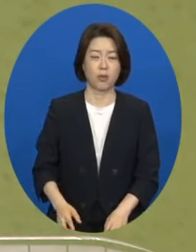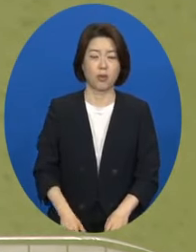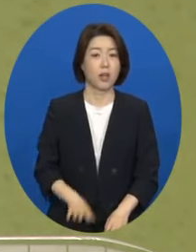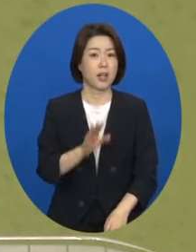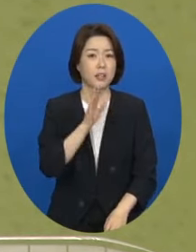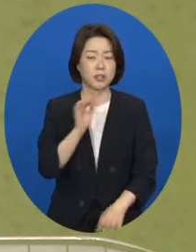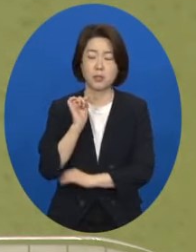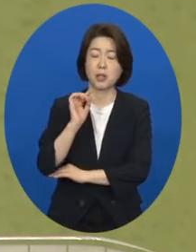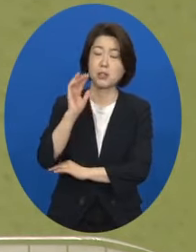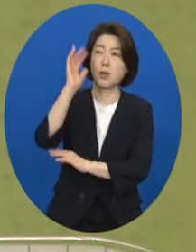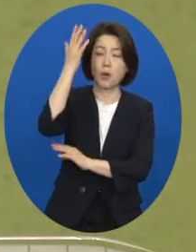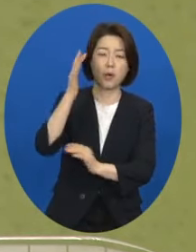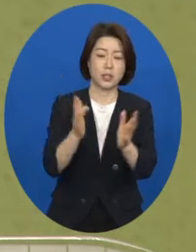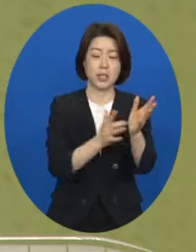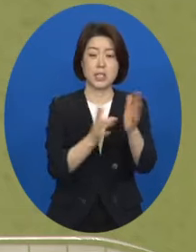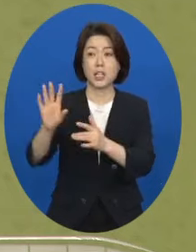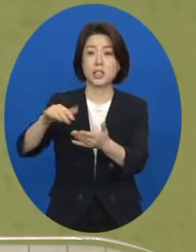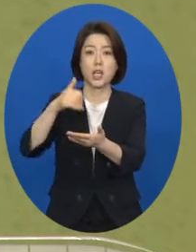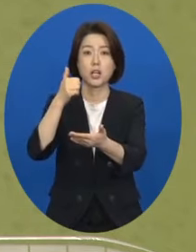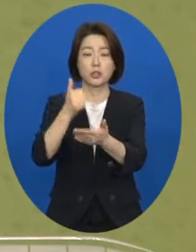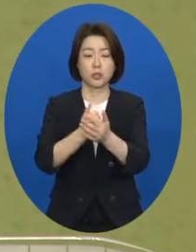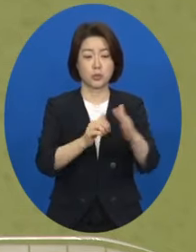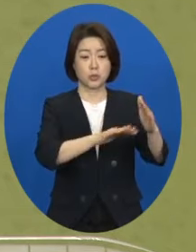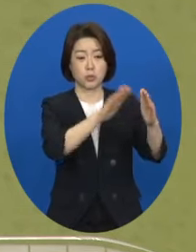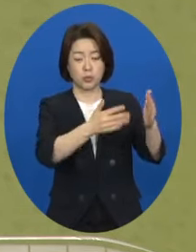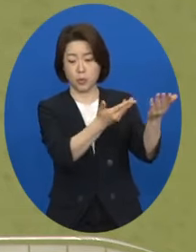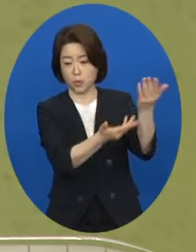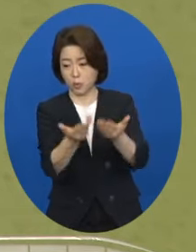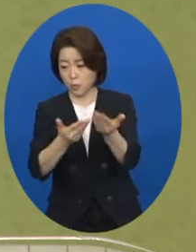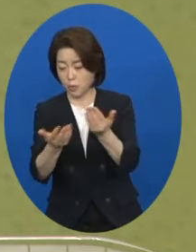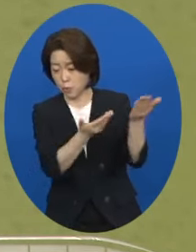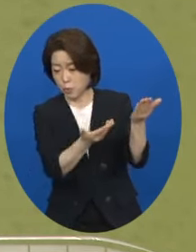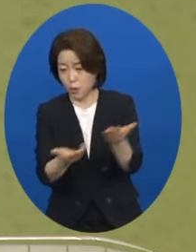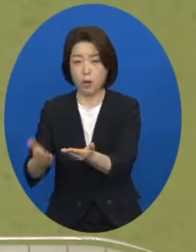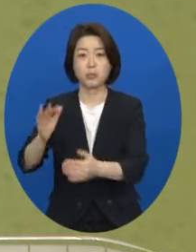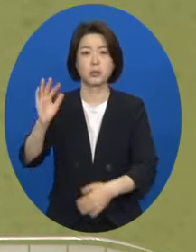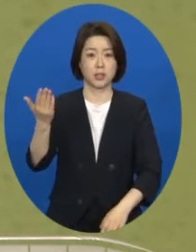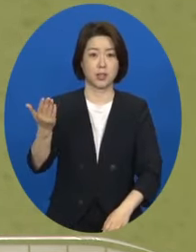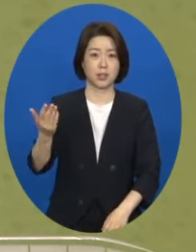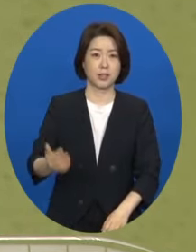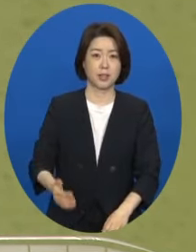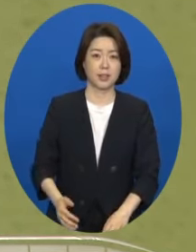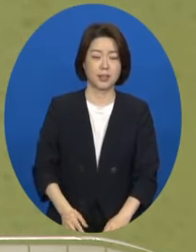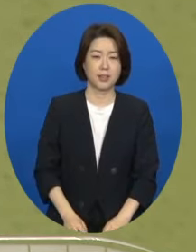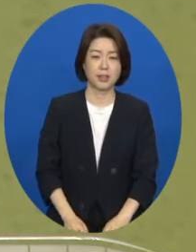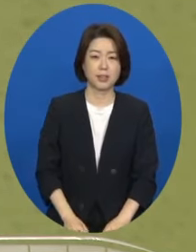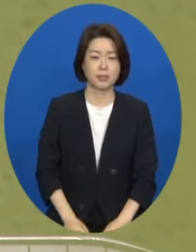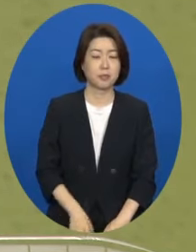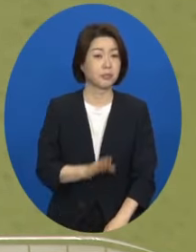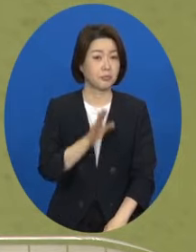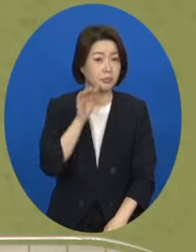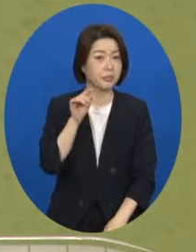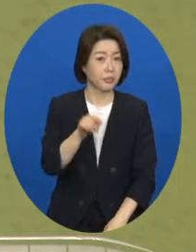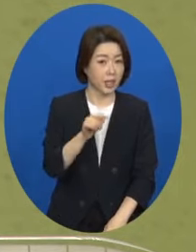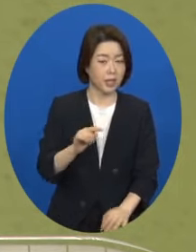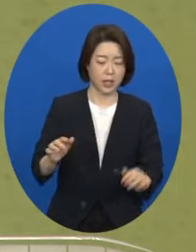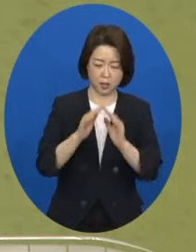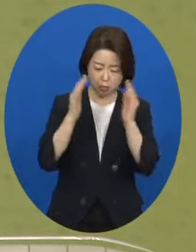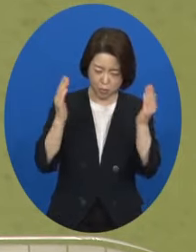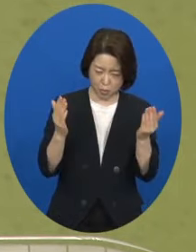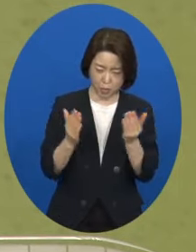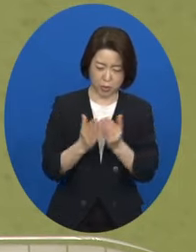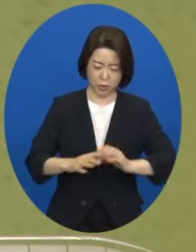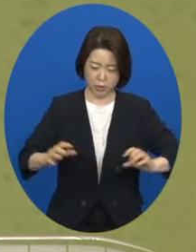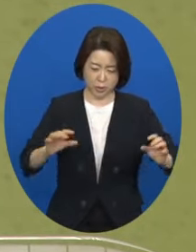정말 영광스러운 예수 그리스도의 가문이 되는 거 아닙니까? 여러분 이것이 모든 것을